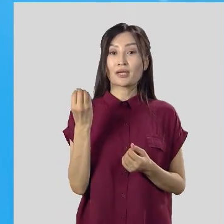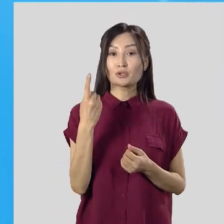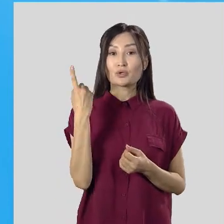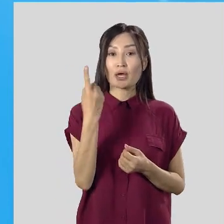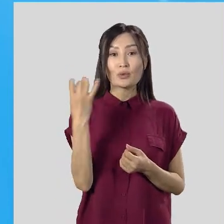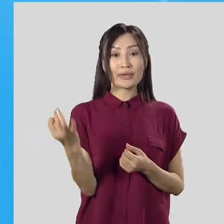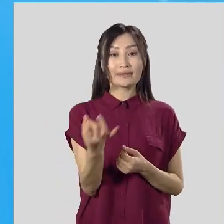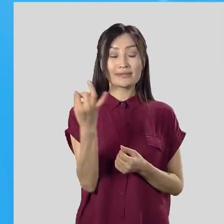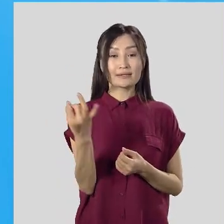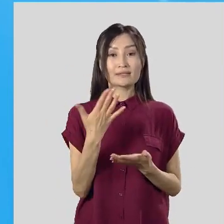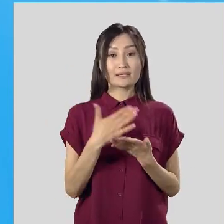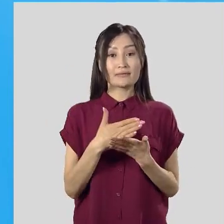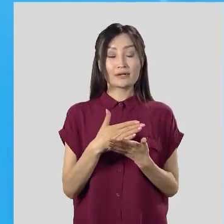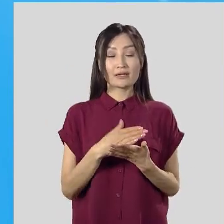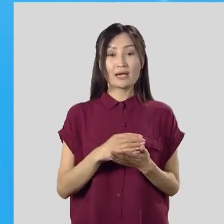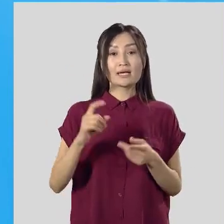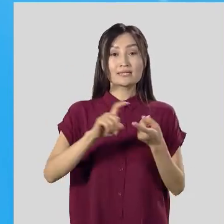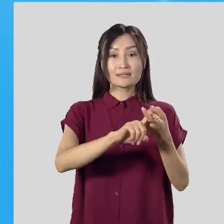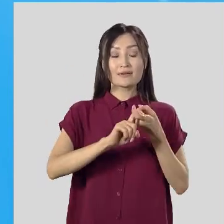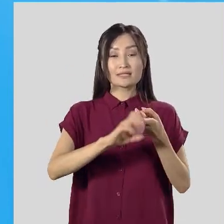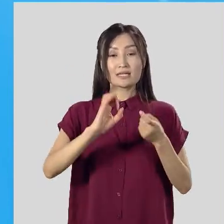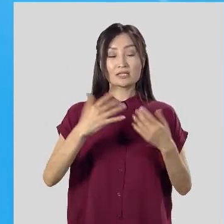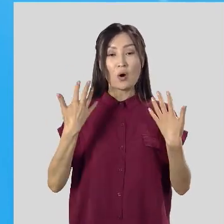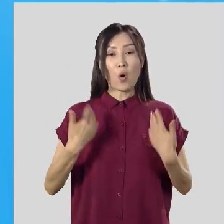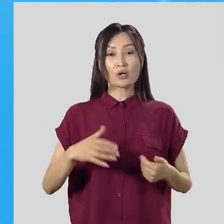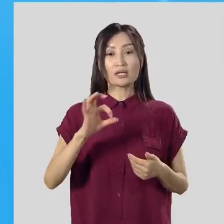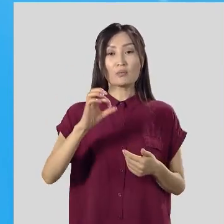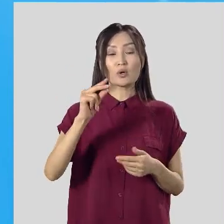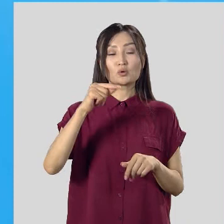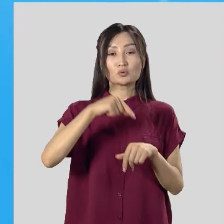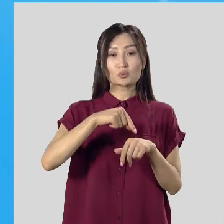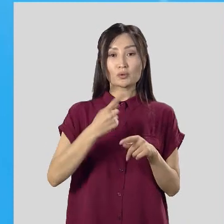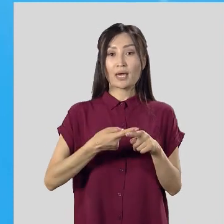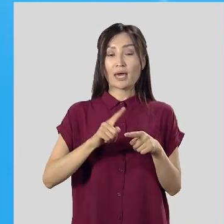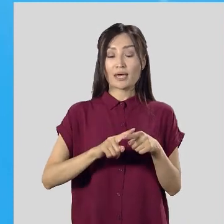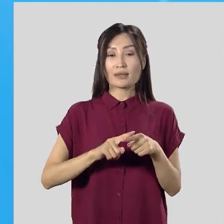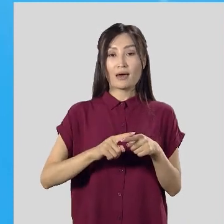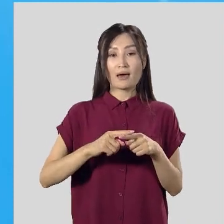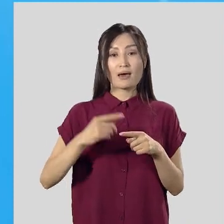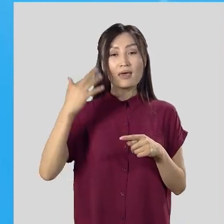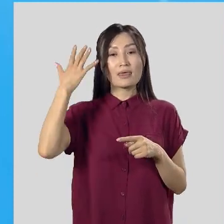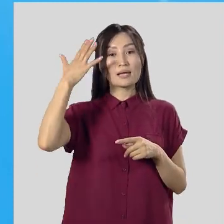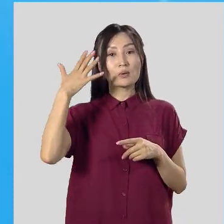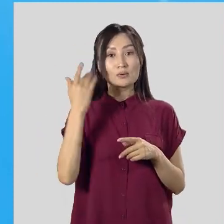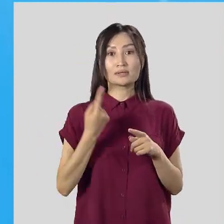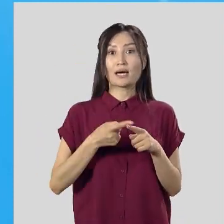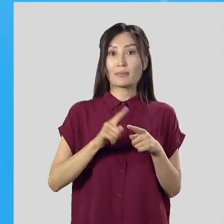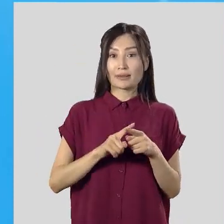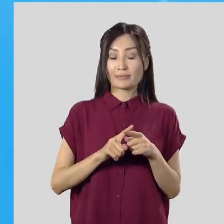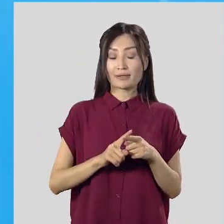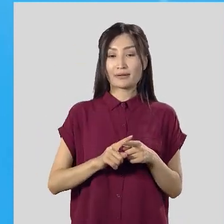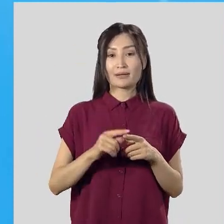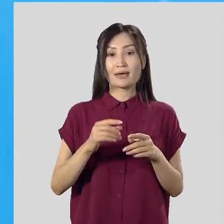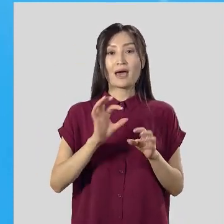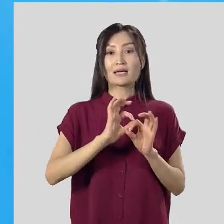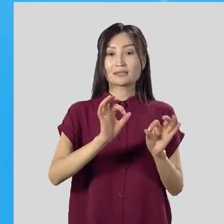одно интересное явление, связанное с органами чувств – это иллюзия. Об этом явлении